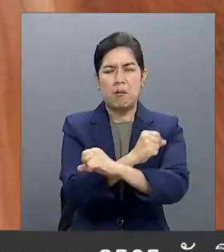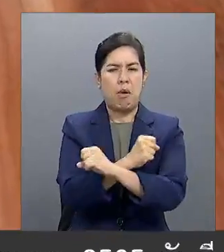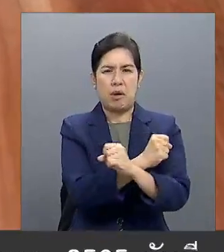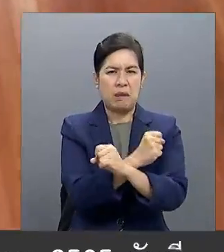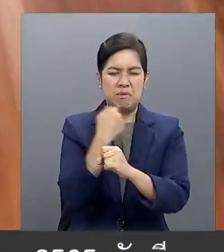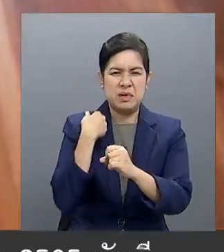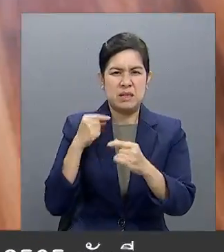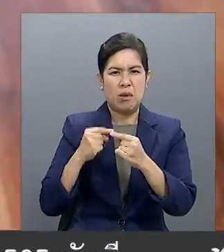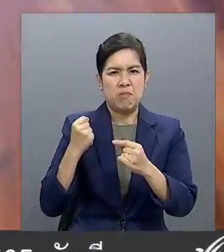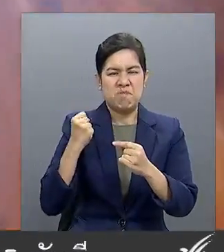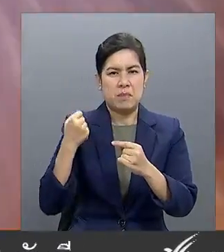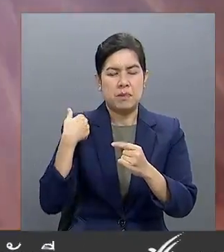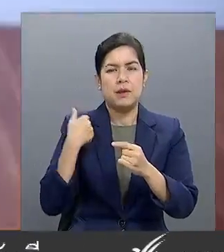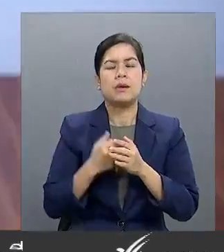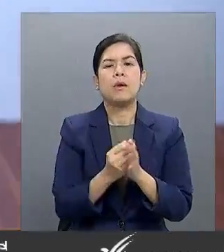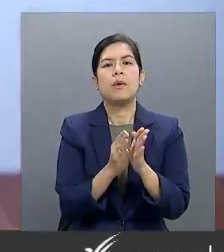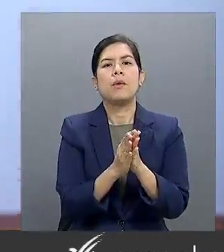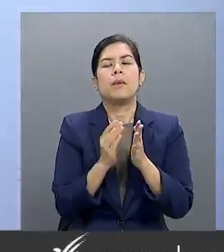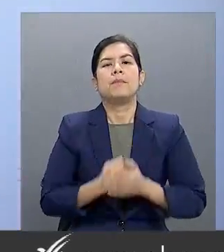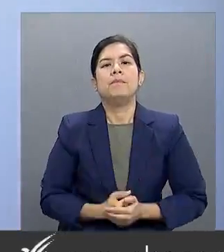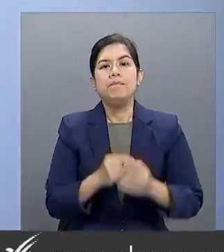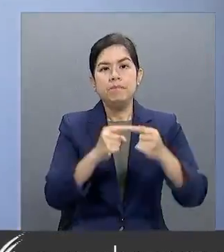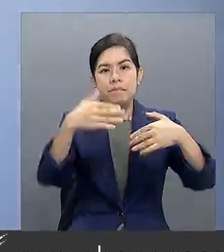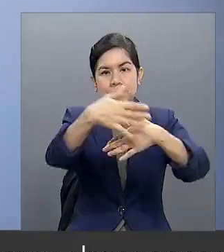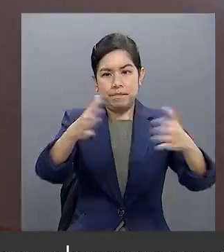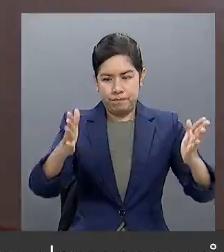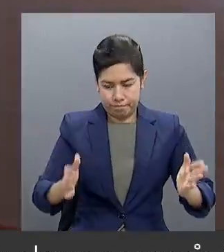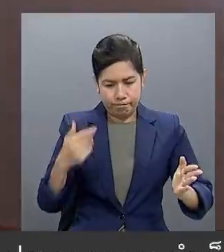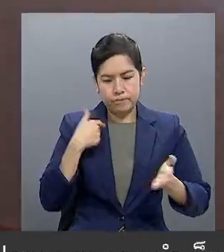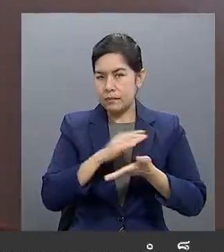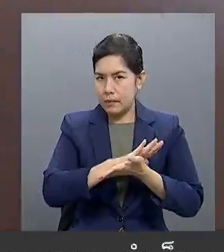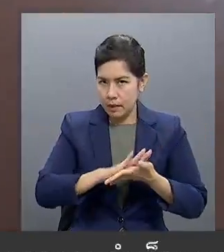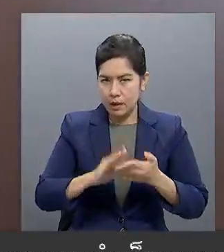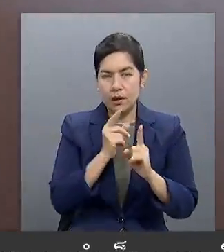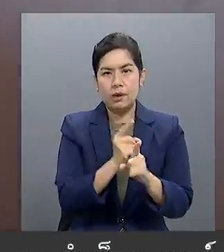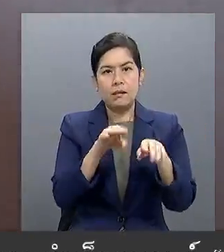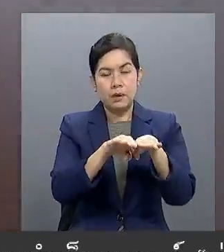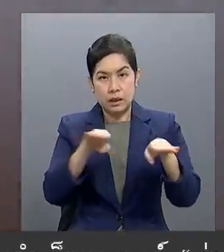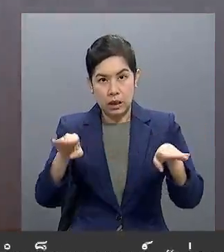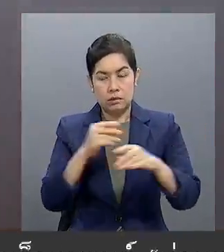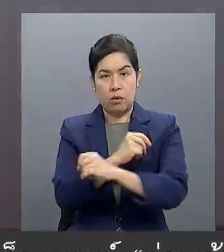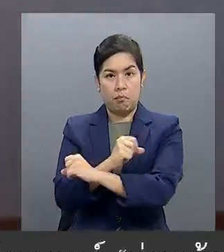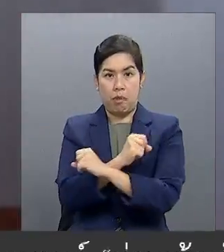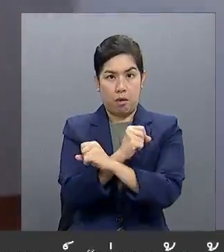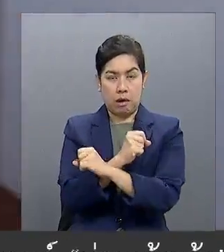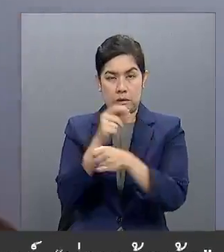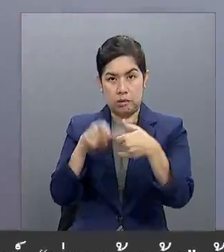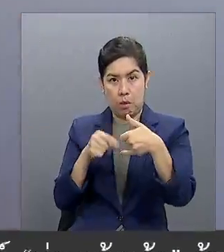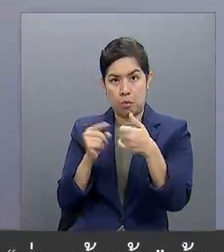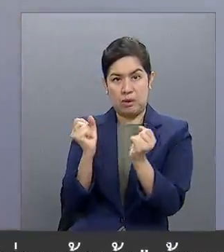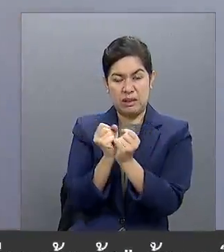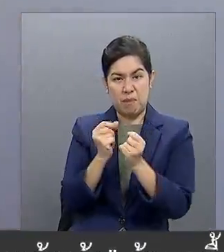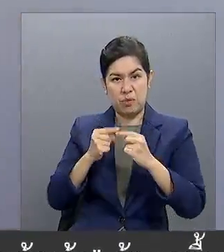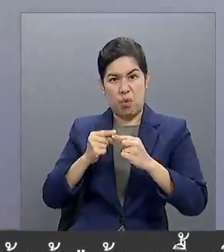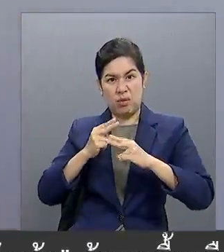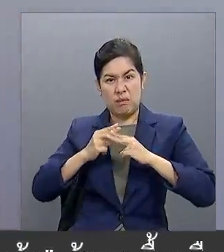นึงรวมถึงทำให้สภาพห้องที่สะอาดเป็นไปตามมาตรฐานป้องกันการทำร้ายตัวเองของผู้ต้องหาด้วยนะครับดูแล